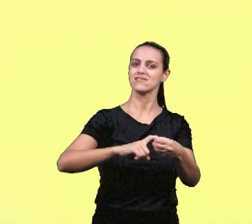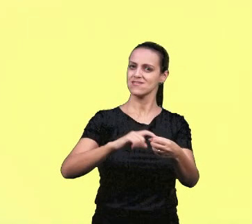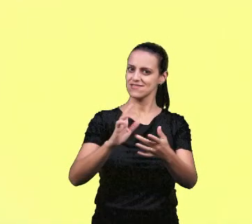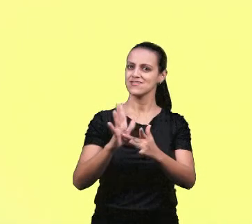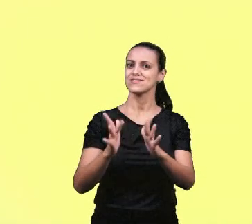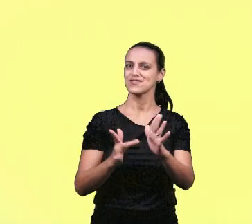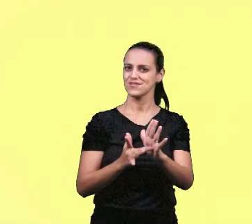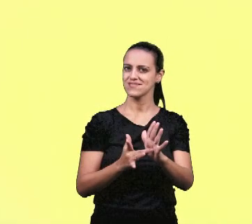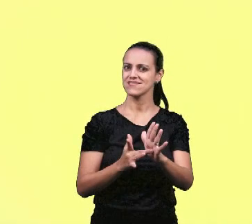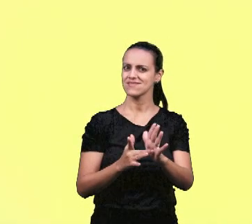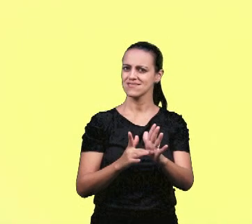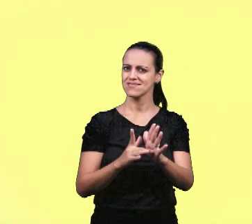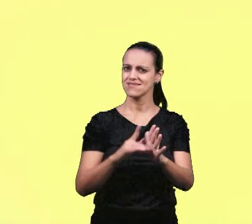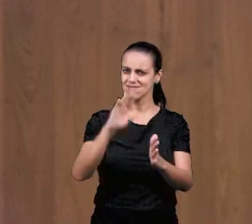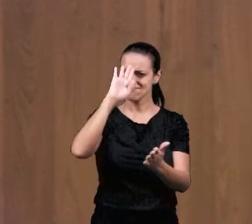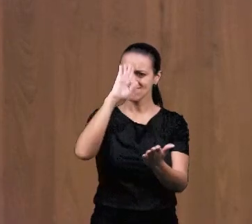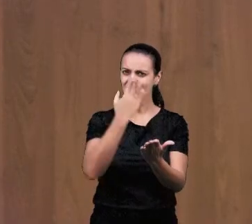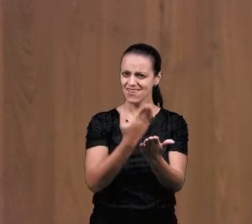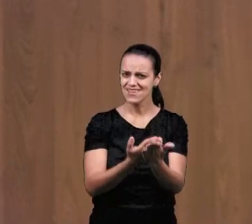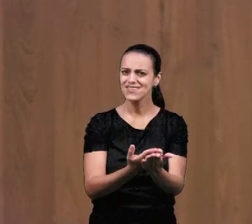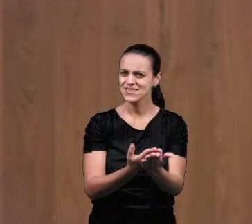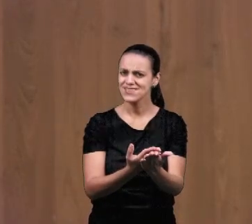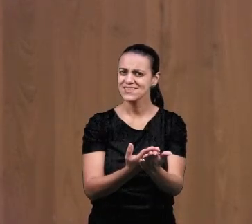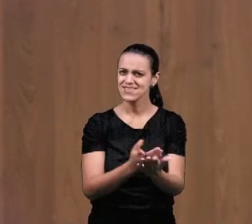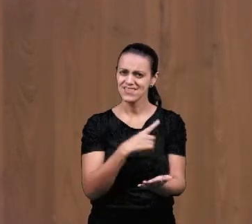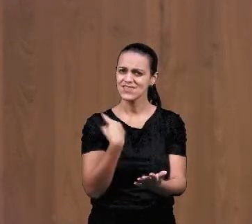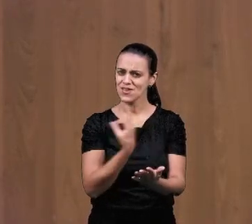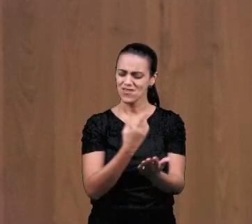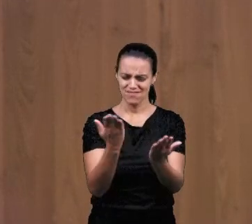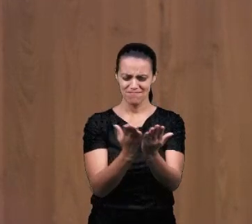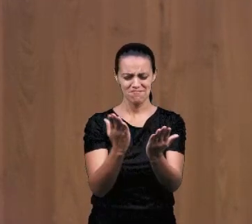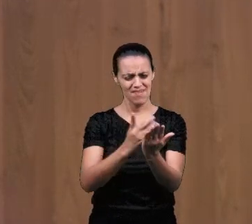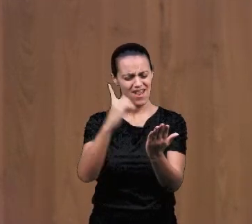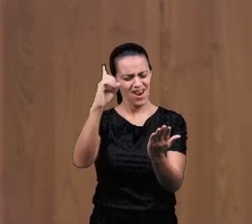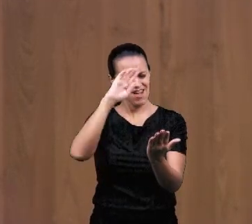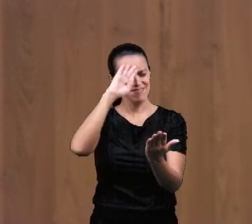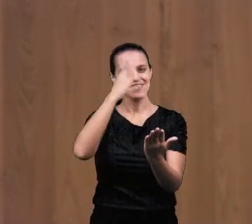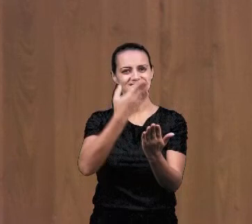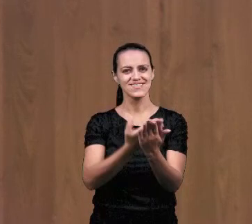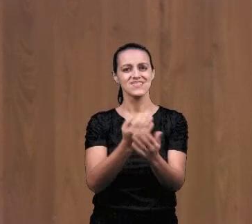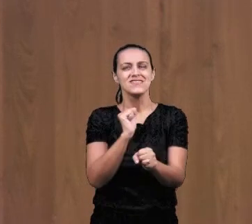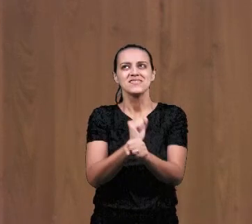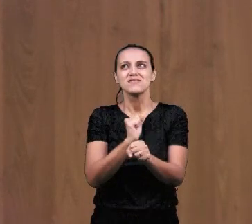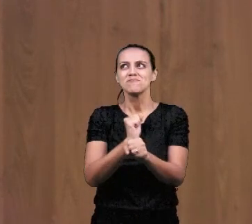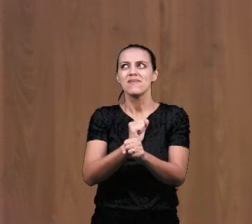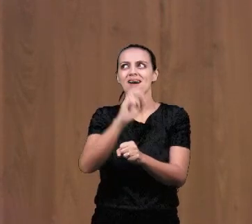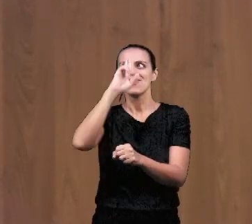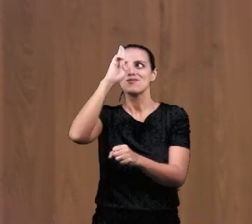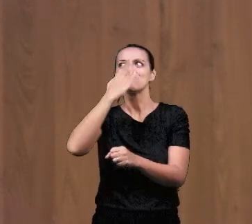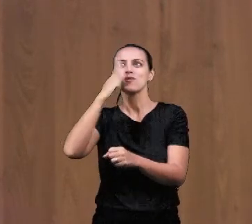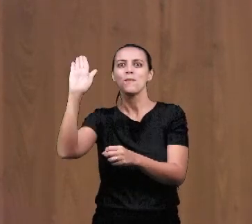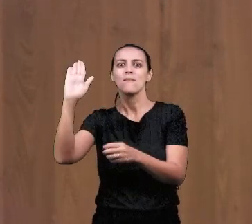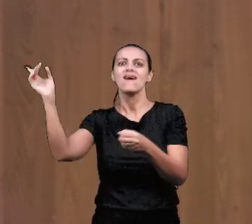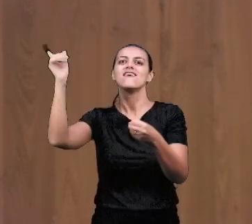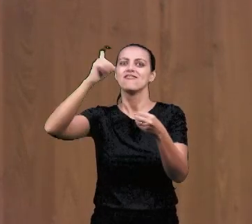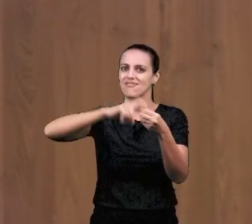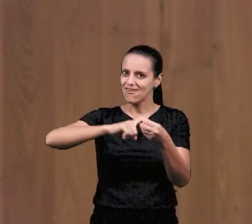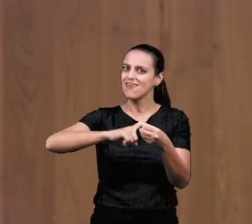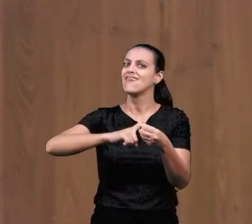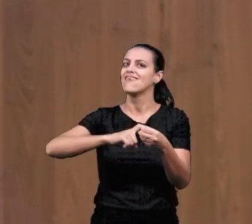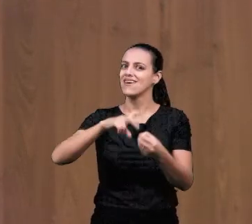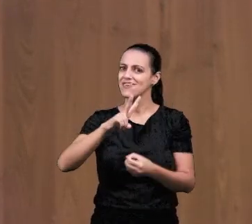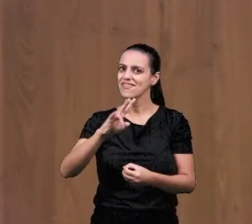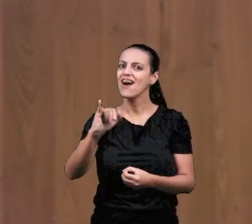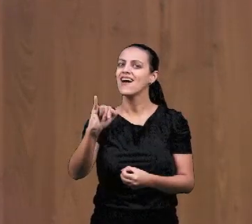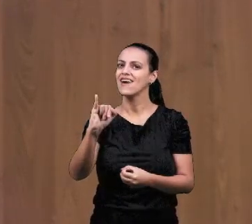est protection pour nous. Nous nous confions dans la parole, nous croyons en la parole et nous attendons la promesse que Jésus va revenir.